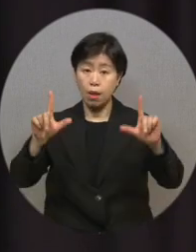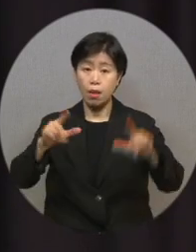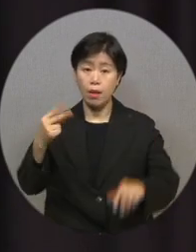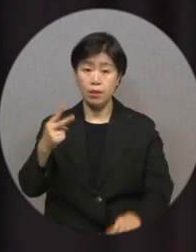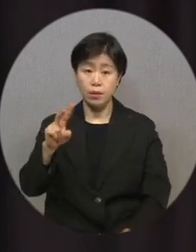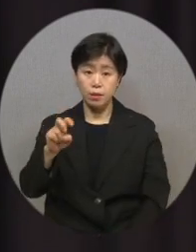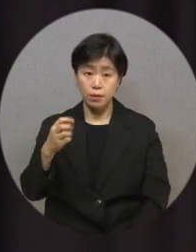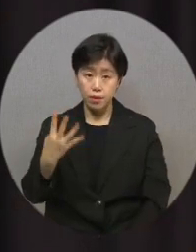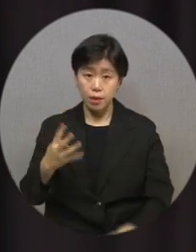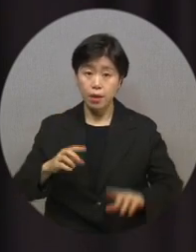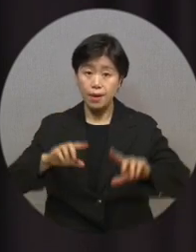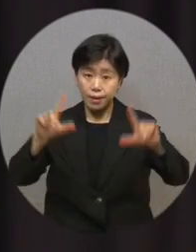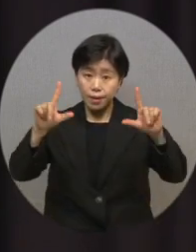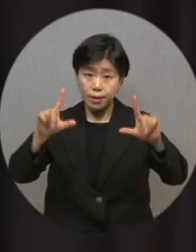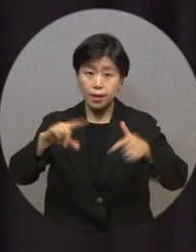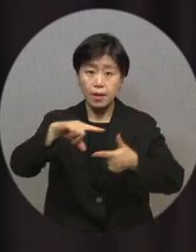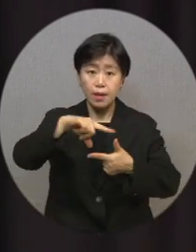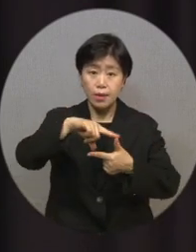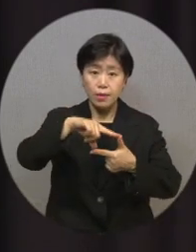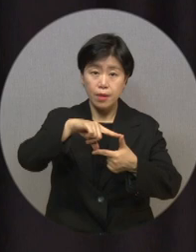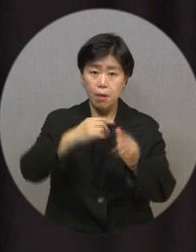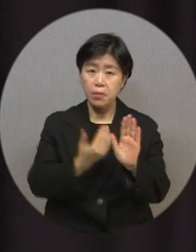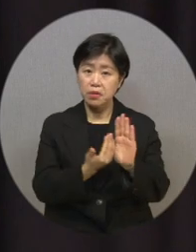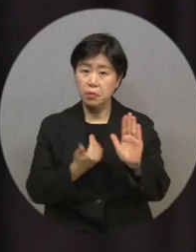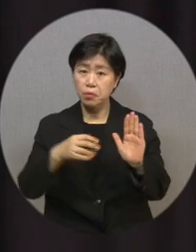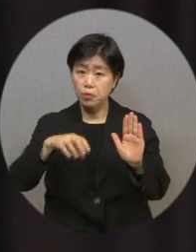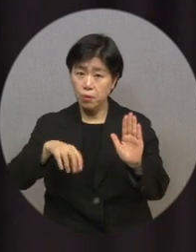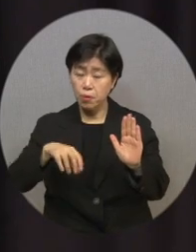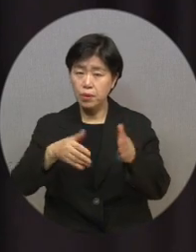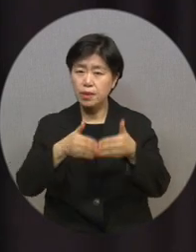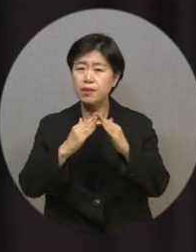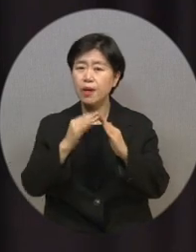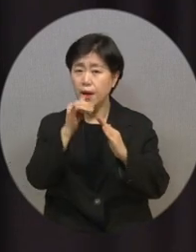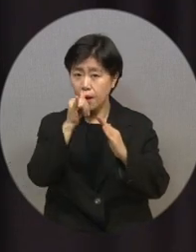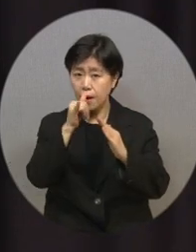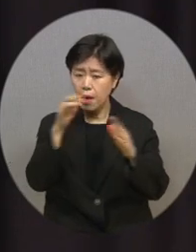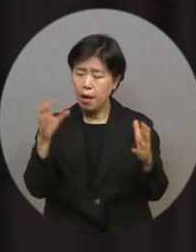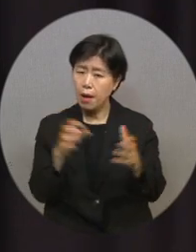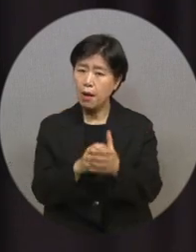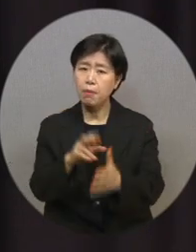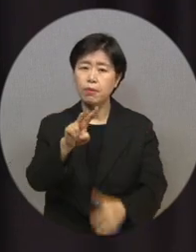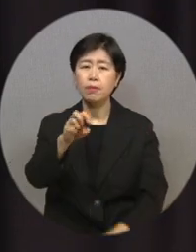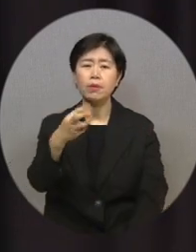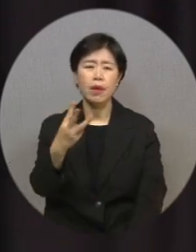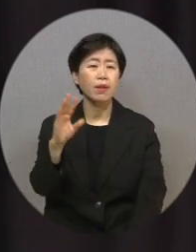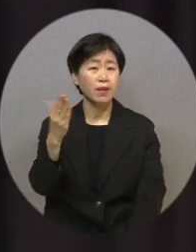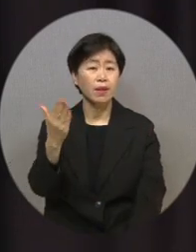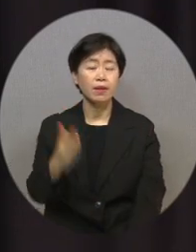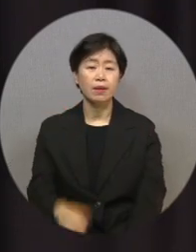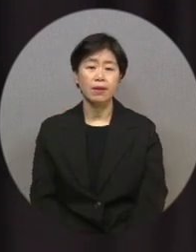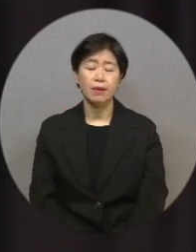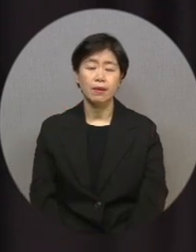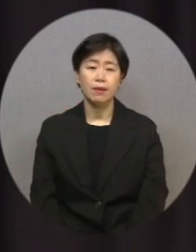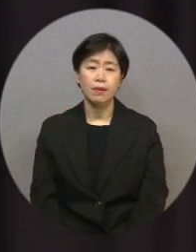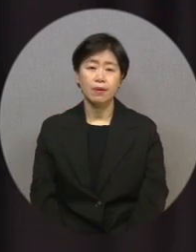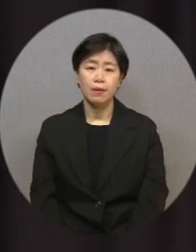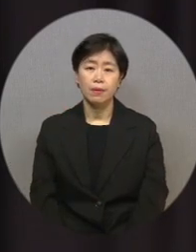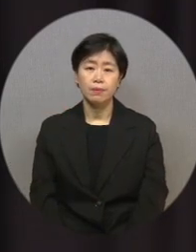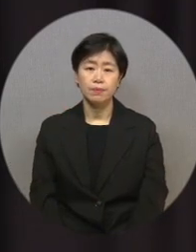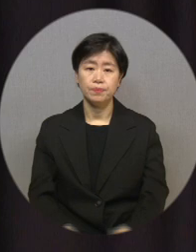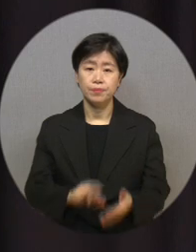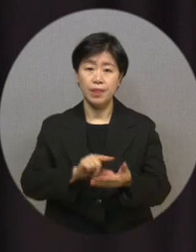에 이제 경남 서부 지사를 지금 개소 준비 중에 있어서 총 이제 23개의 지사가 있고요 23개